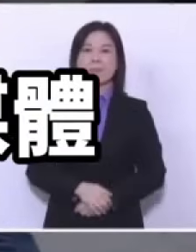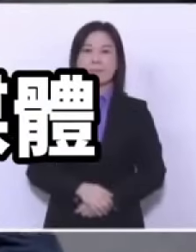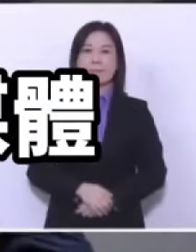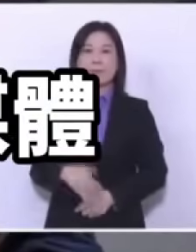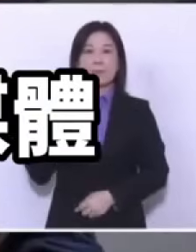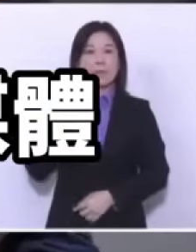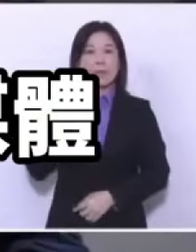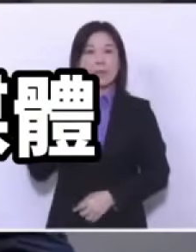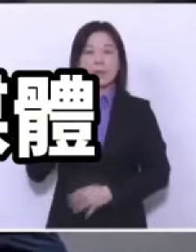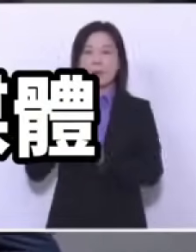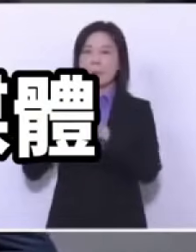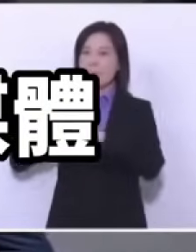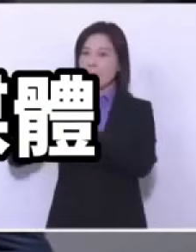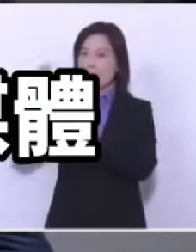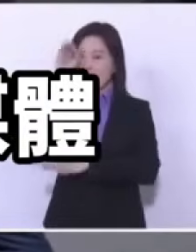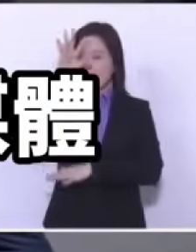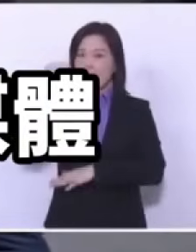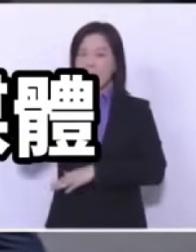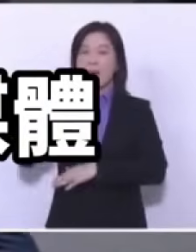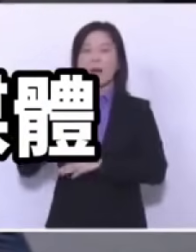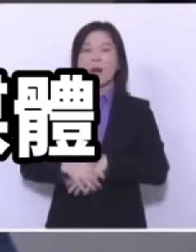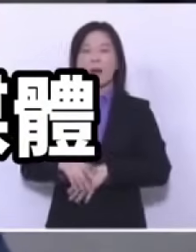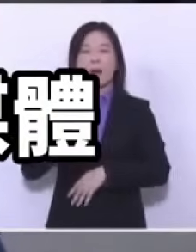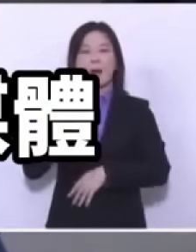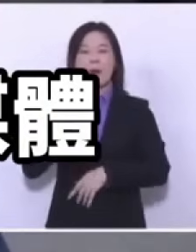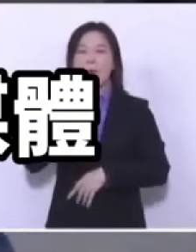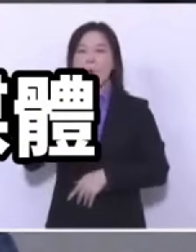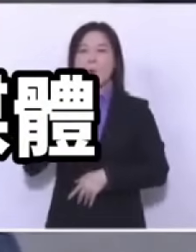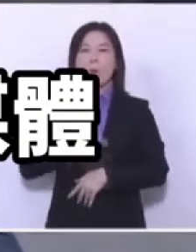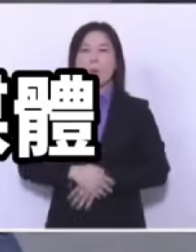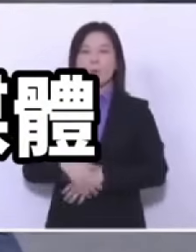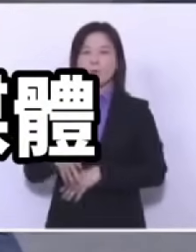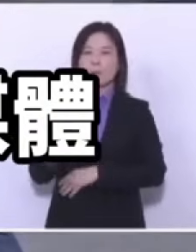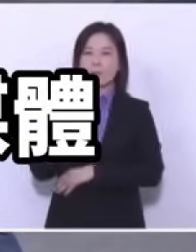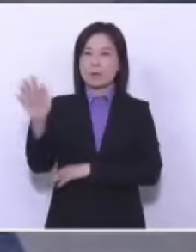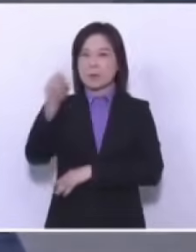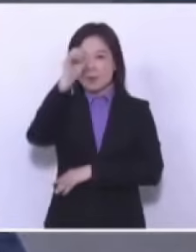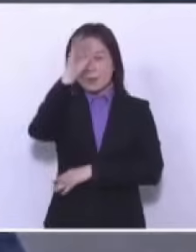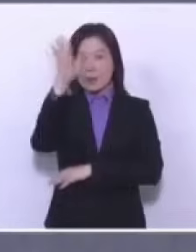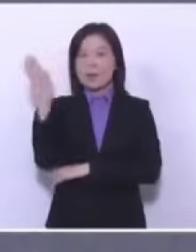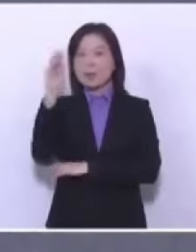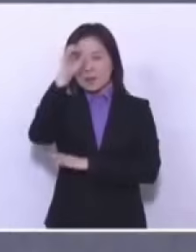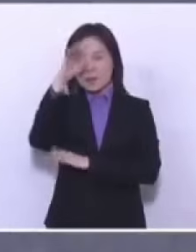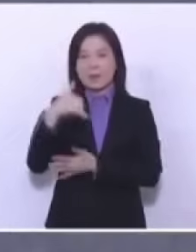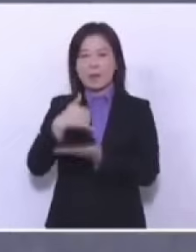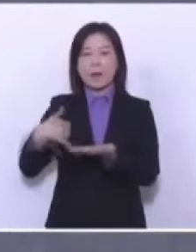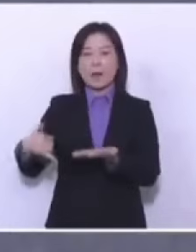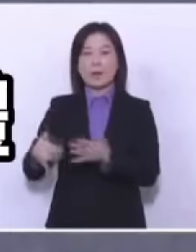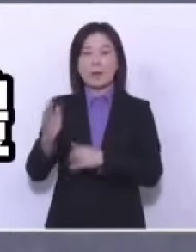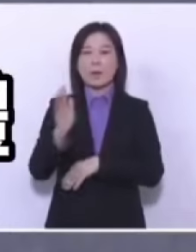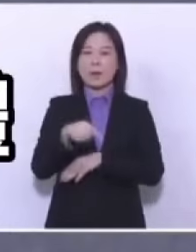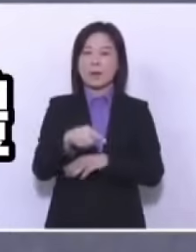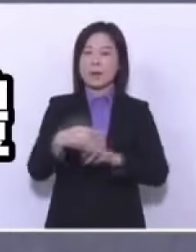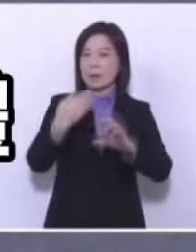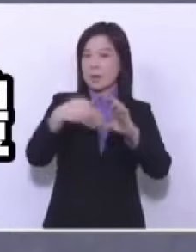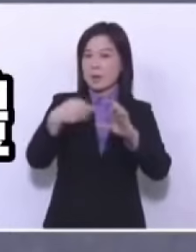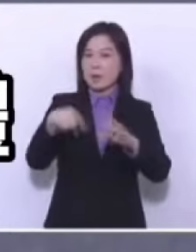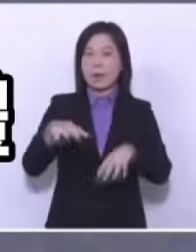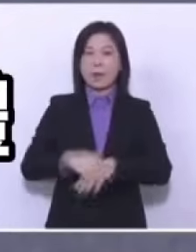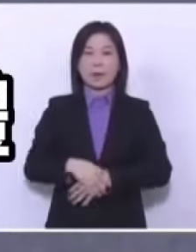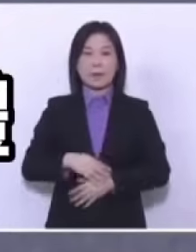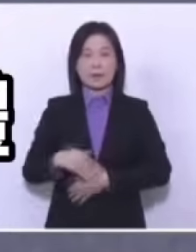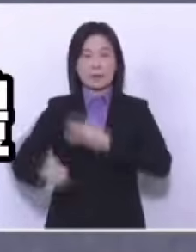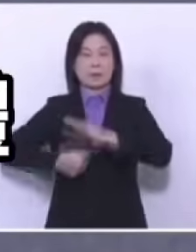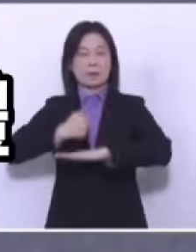年民进党高喊要党政军退出媒体，执政后我们看到的